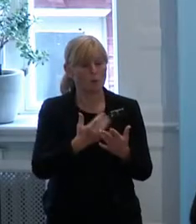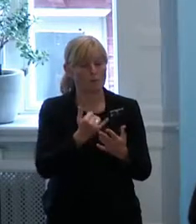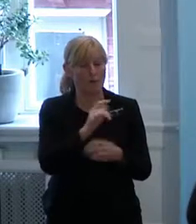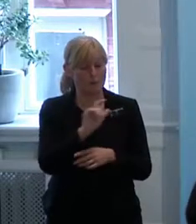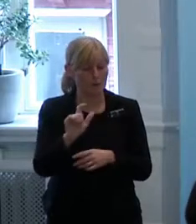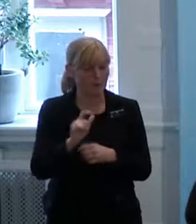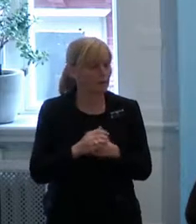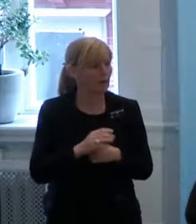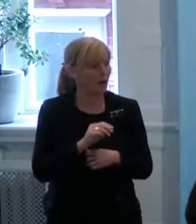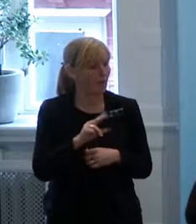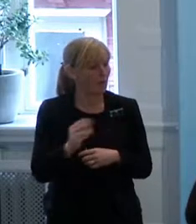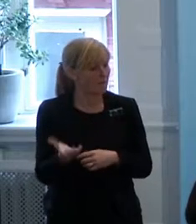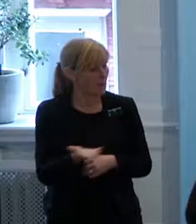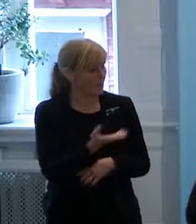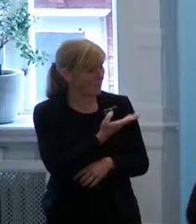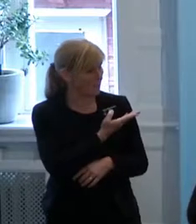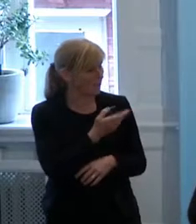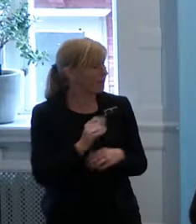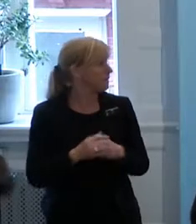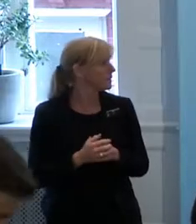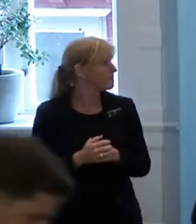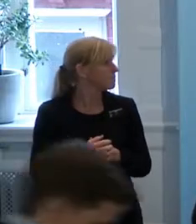Anna, välkommen upp på scen.